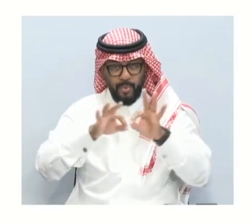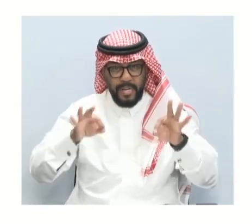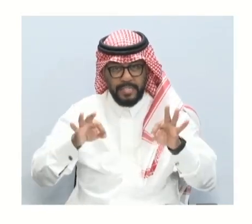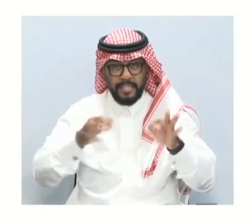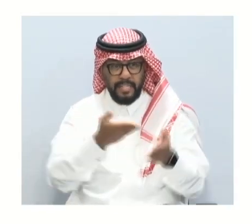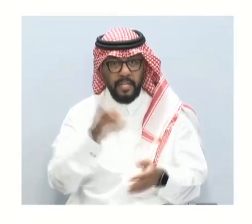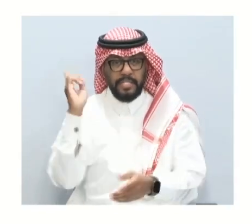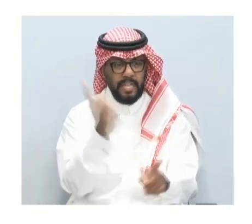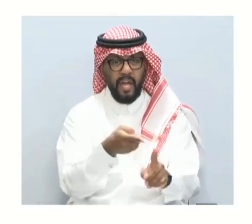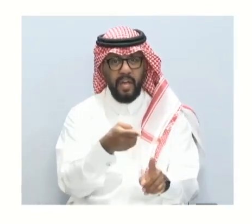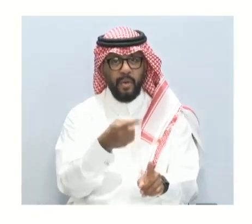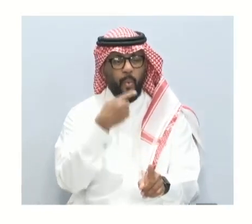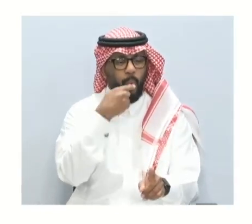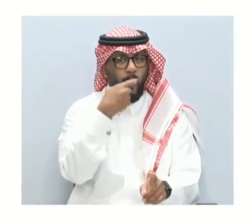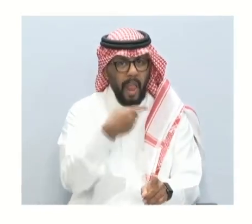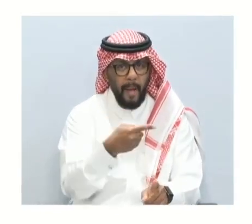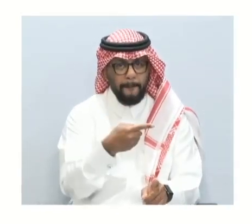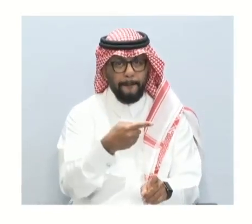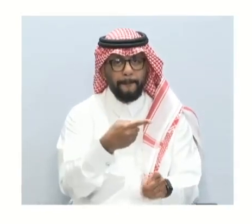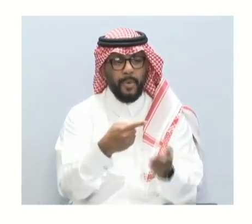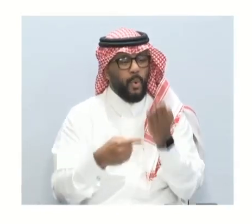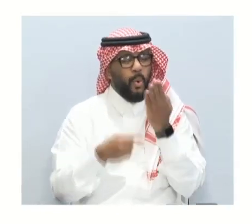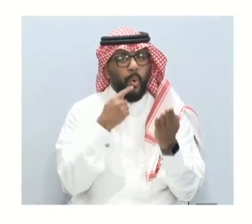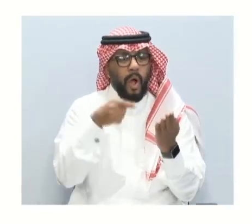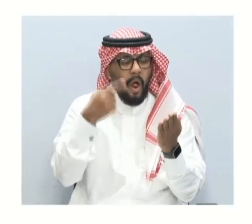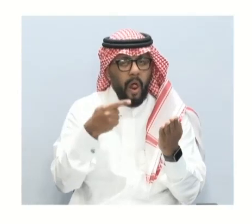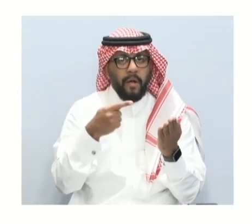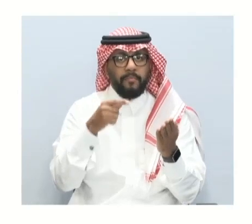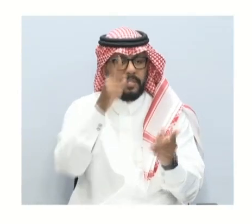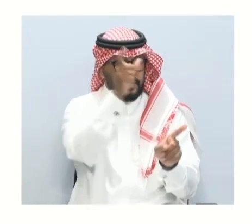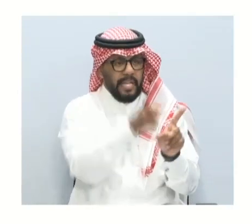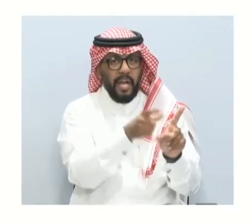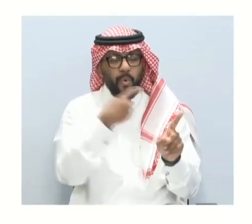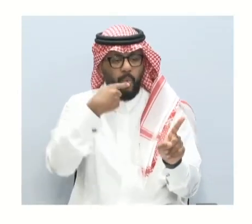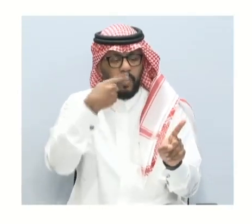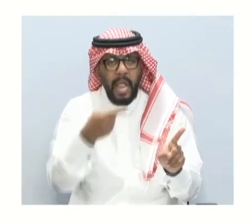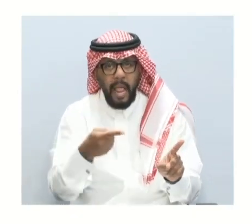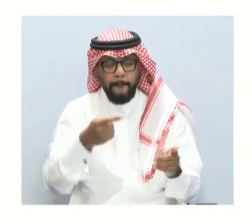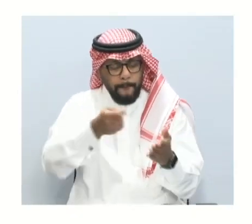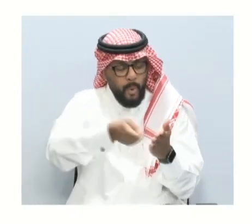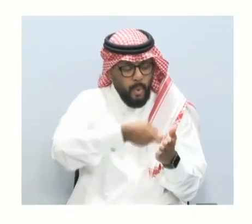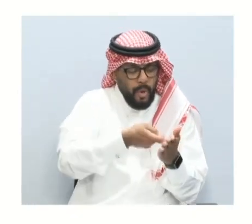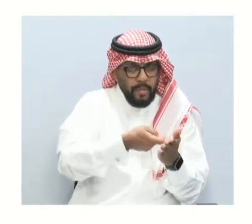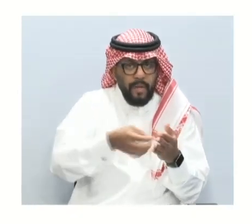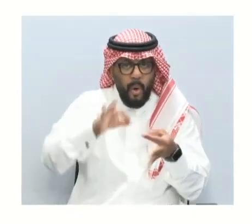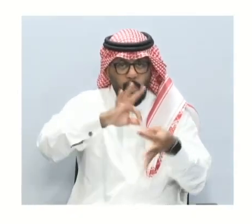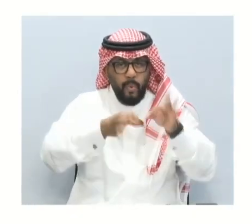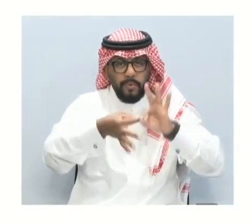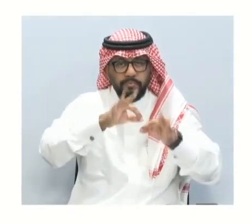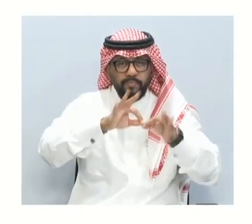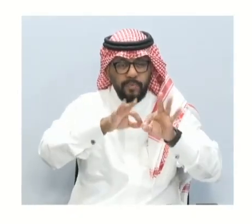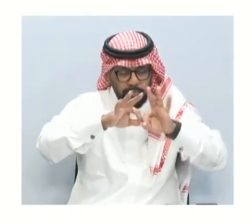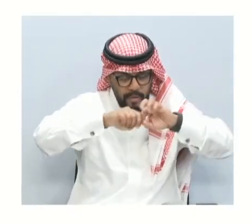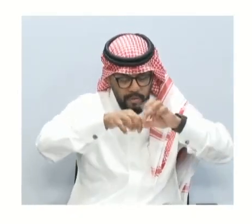ورقى وكلام يتكلم به الساحر او يكتبه او يعمل شيئا